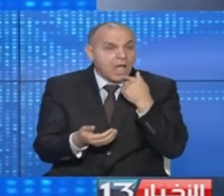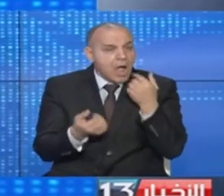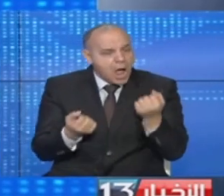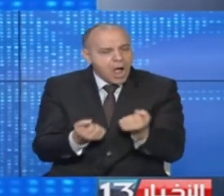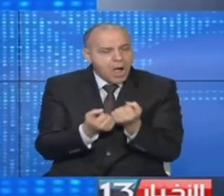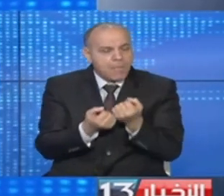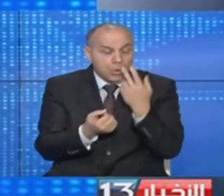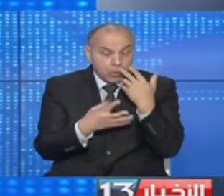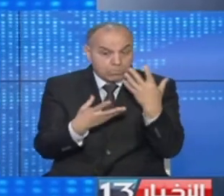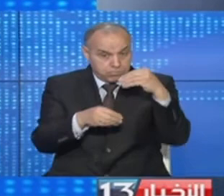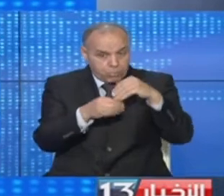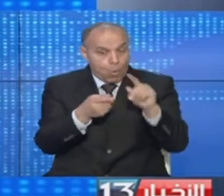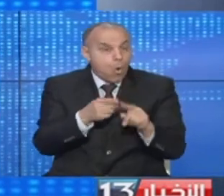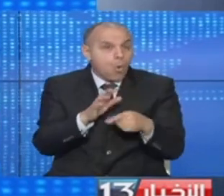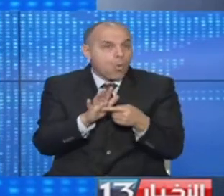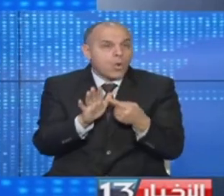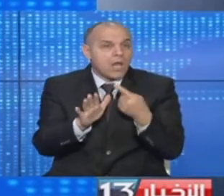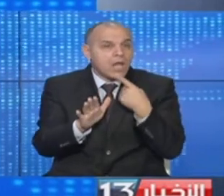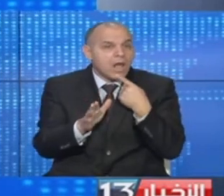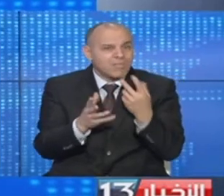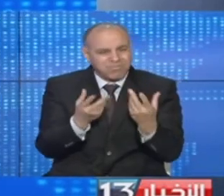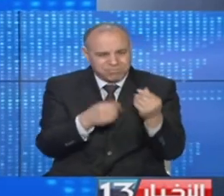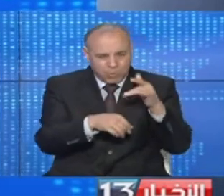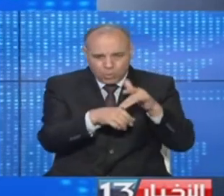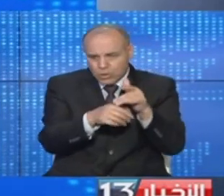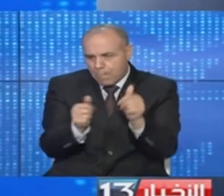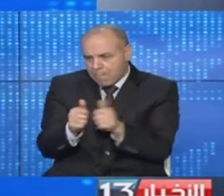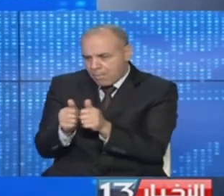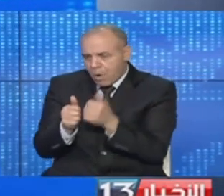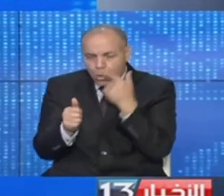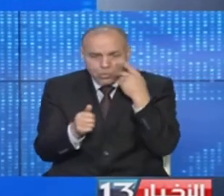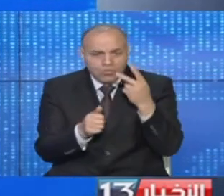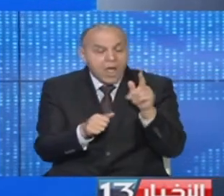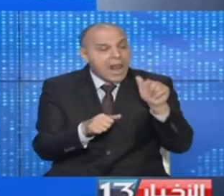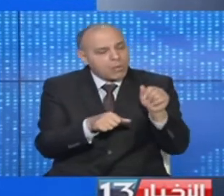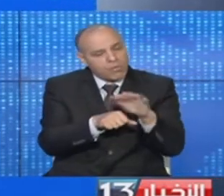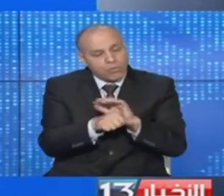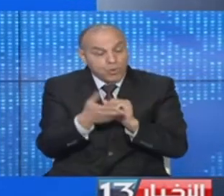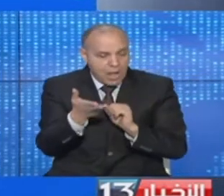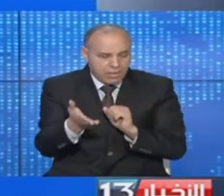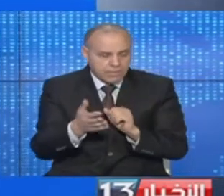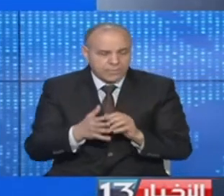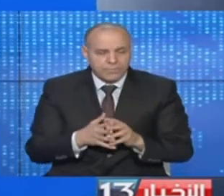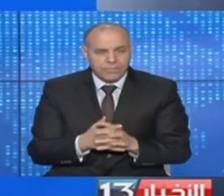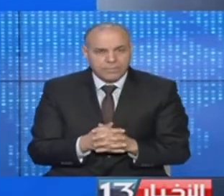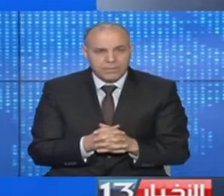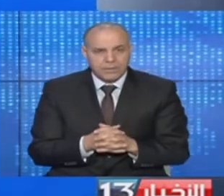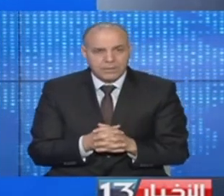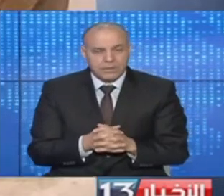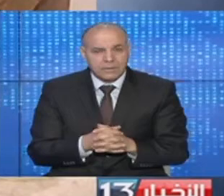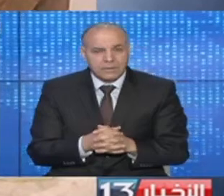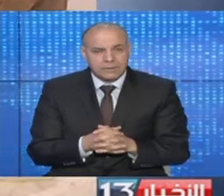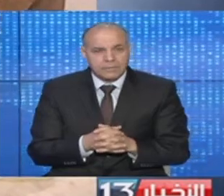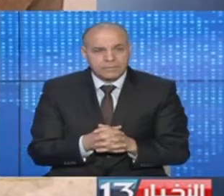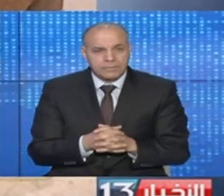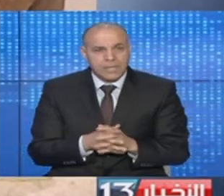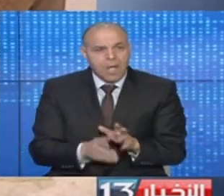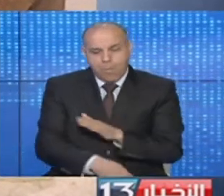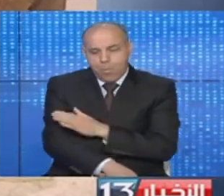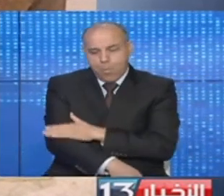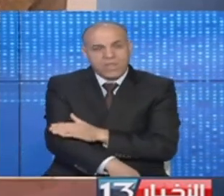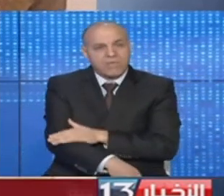حملة ستشمل في مرحلة أولى المخالطين للمصابين والحاملين لأعراض الإصابة.